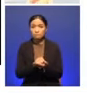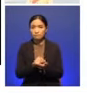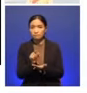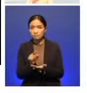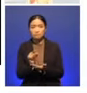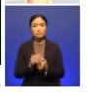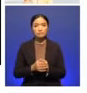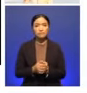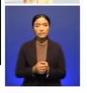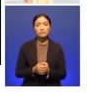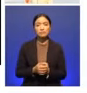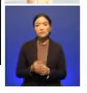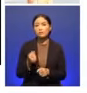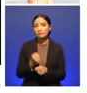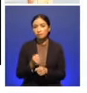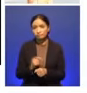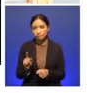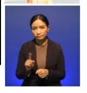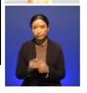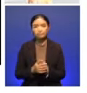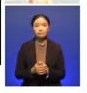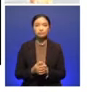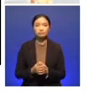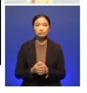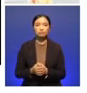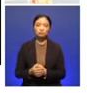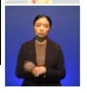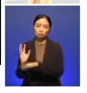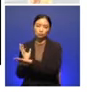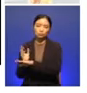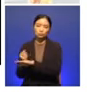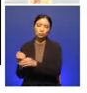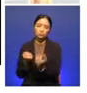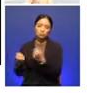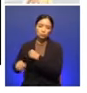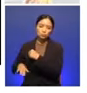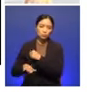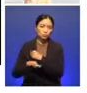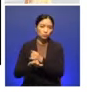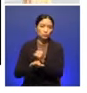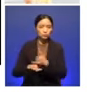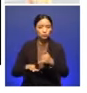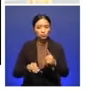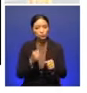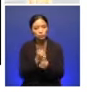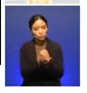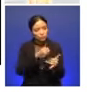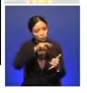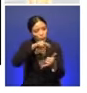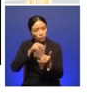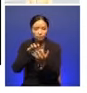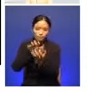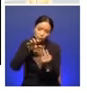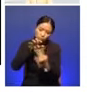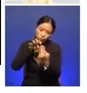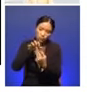ะก็คือการนำหน่วยเคลื่อนเพศเคลื่อนที่เคลื่อนไปแล้วก็สามารถใส่ฟันปลอมได้อะไรได้เนี่ย